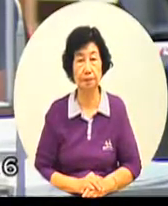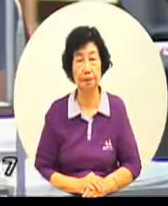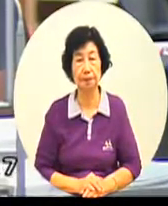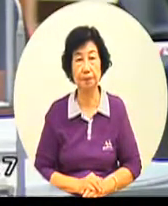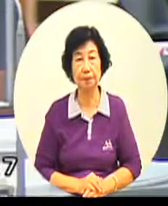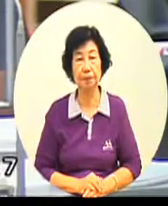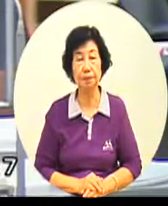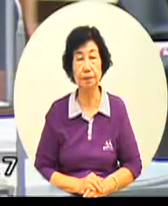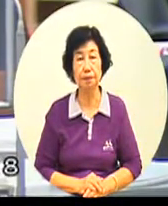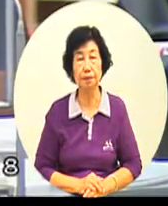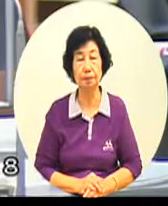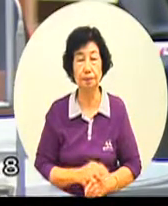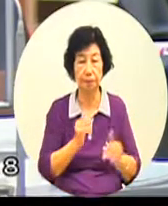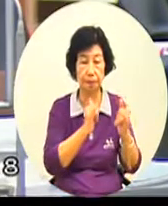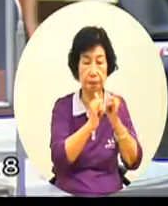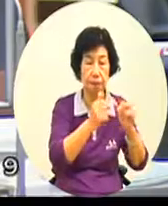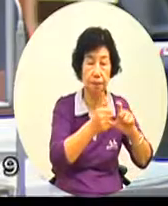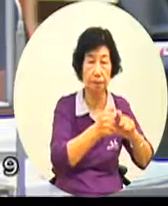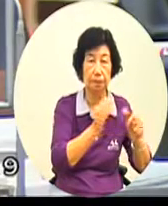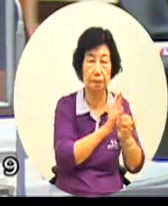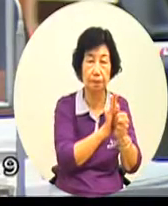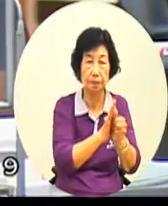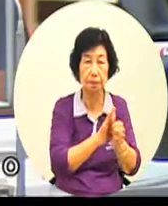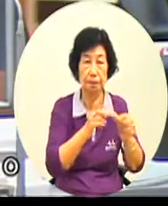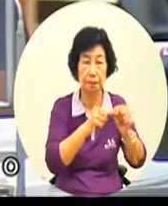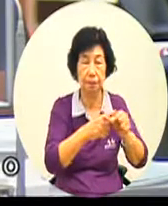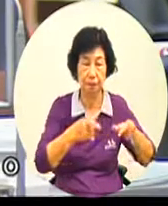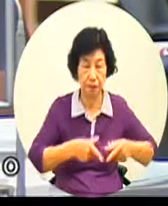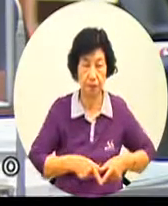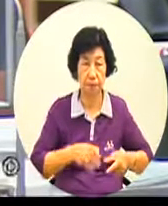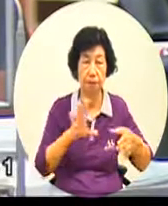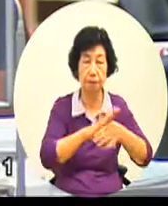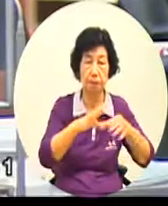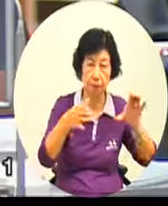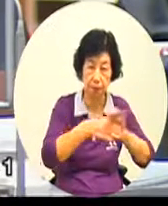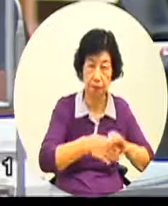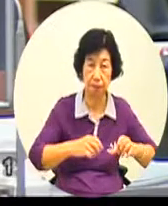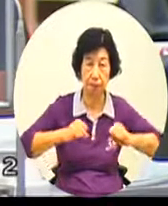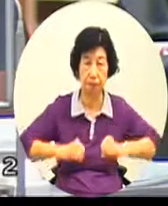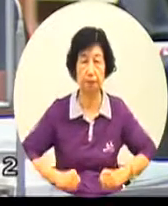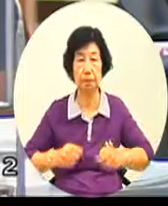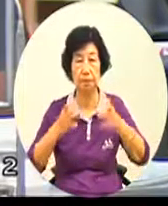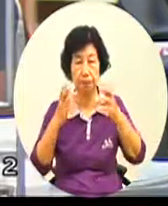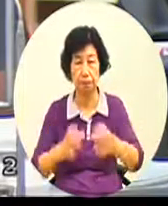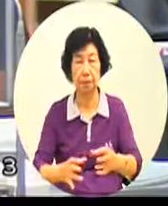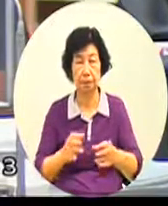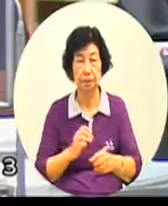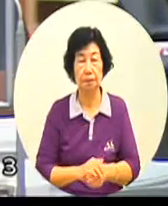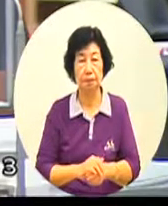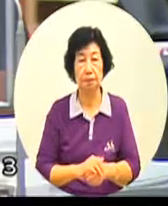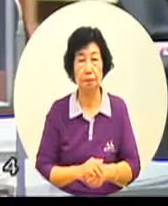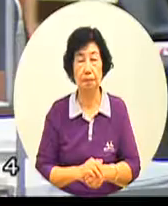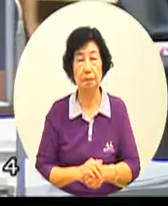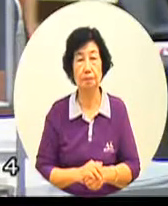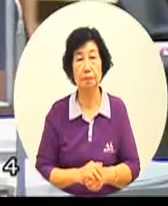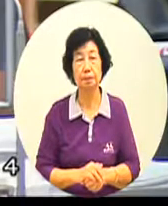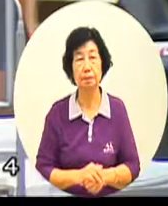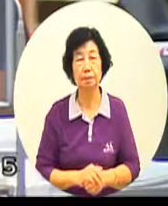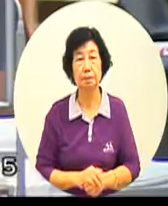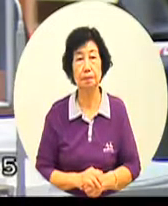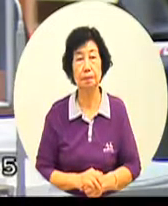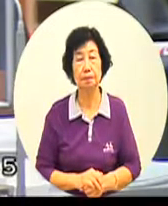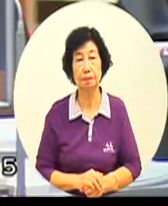这些我们社区服务中心，还有包括我们文化健康站的这些单位来设立嘛，哈，这